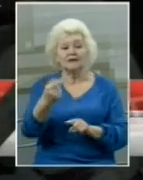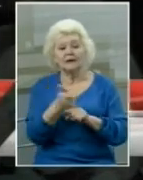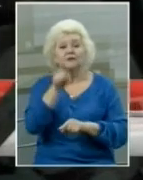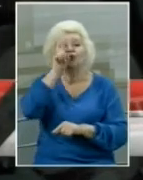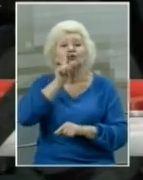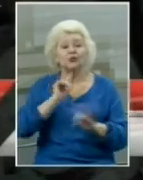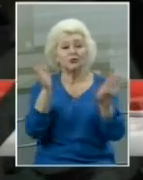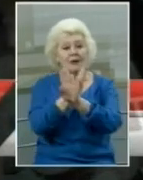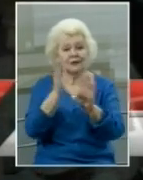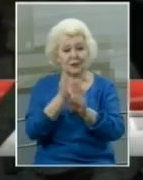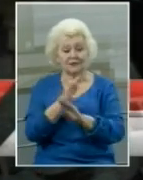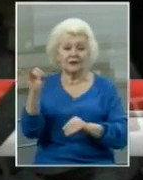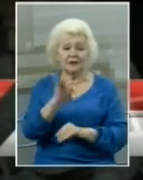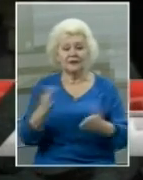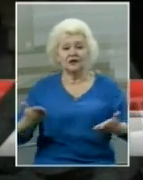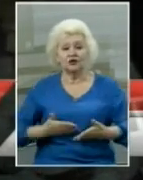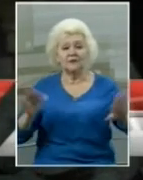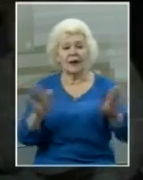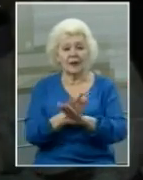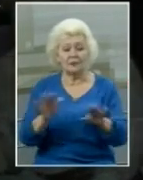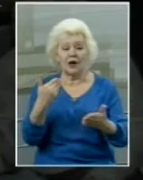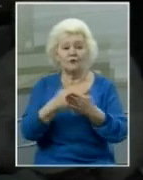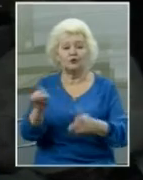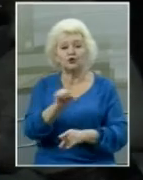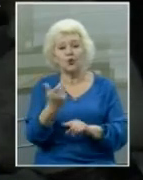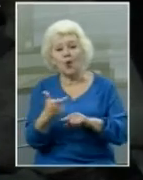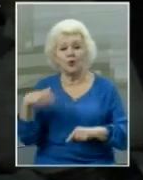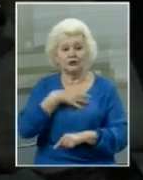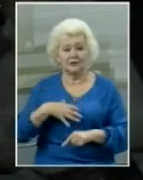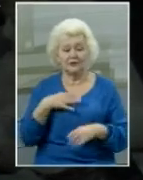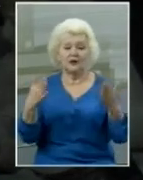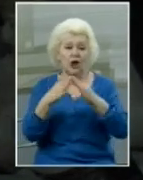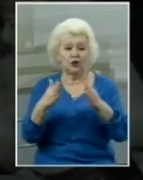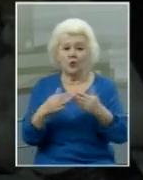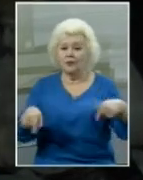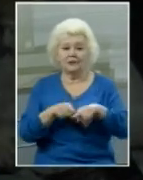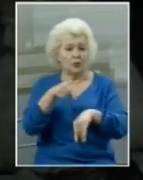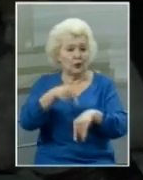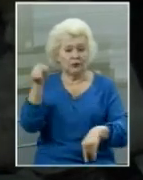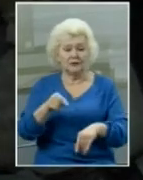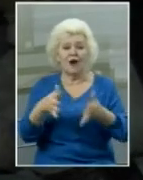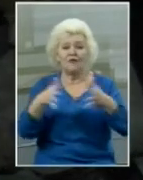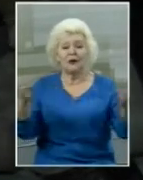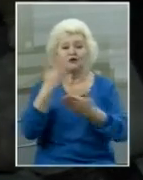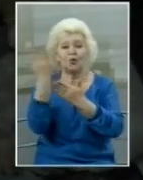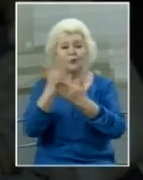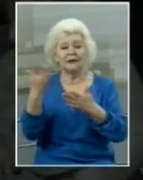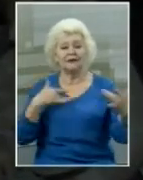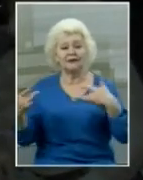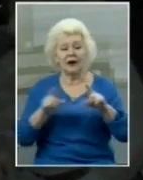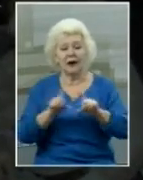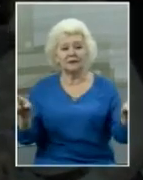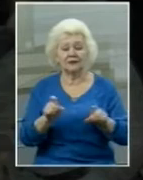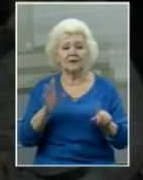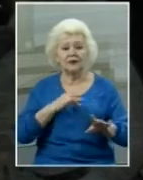уютна атмосфера і жива музика. От що дуже важливо, вдома ми такого не зможемо відчути. В великому кінотеатрі нас багато, там